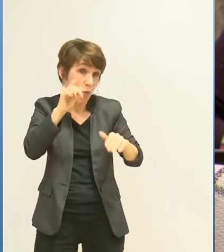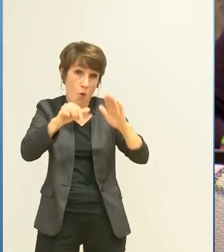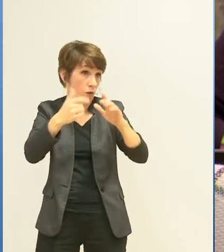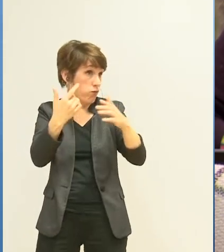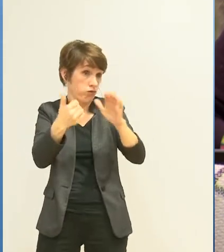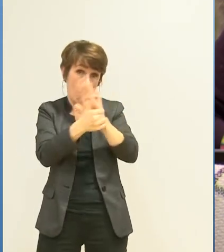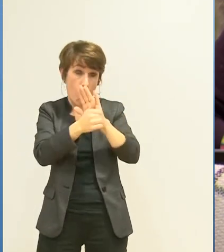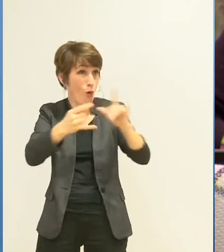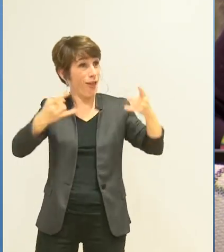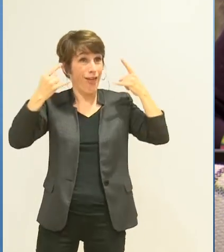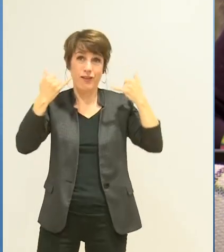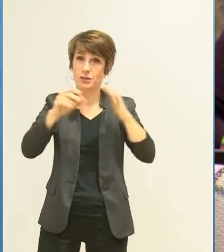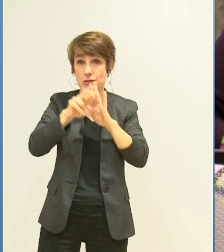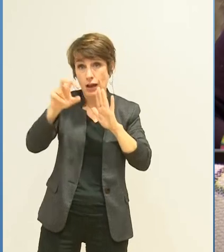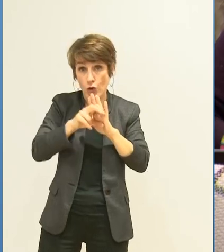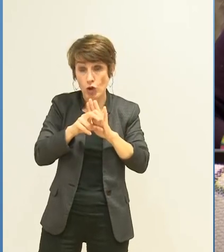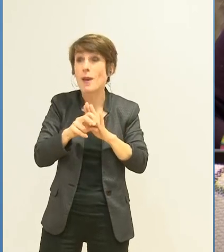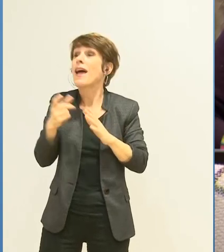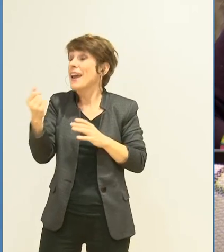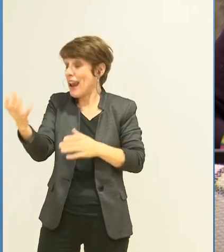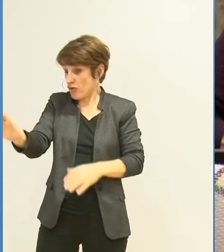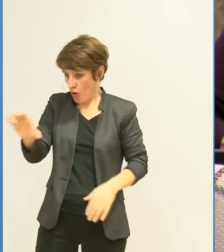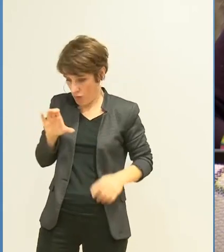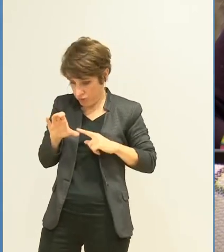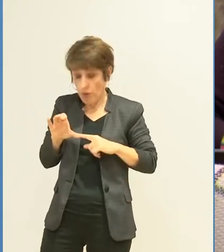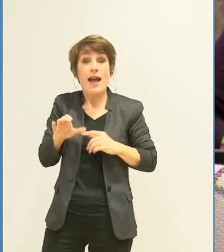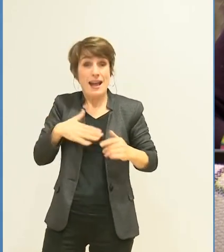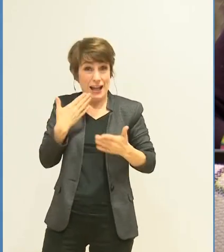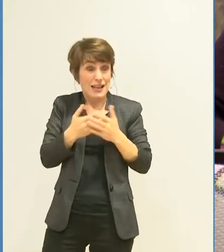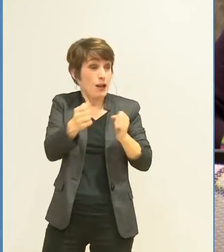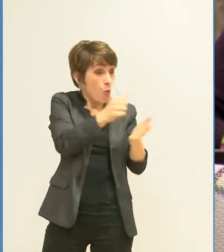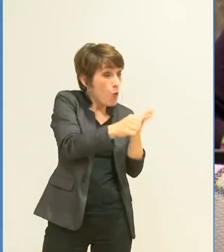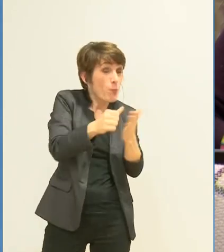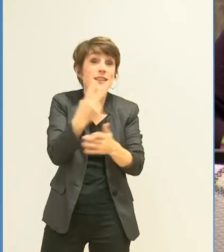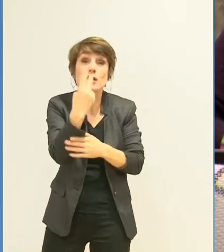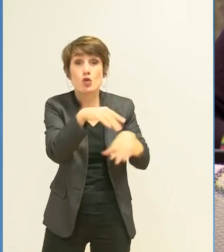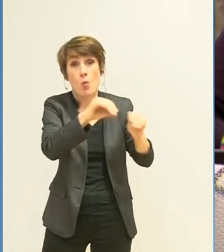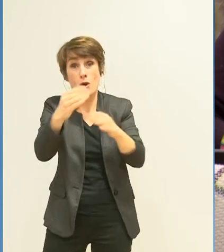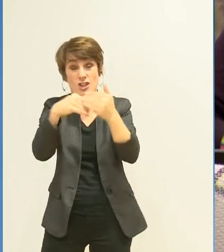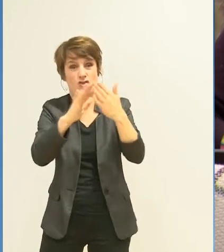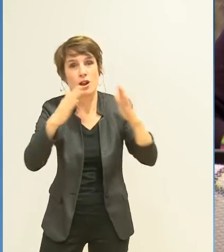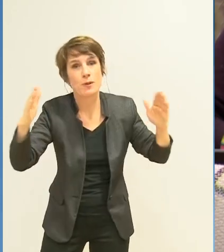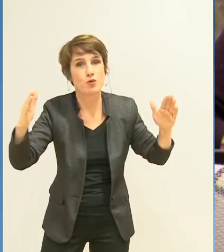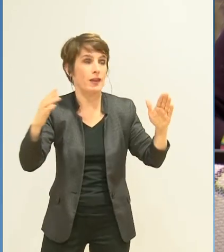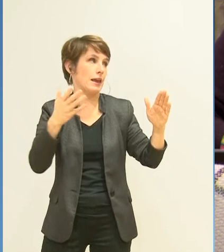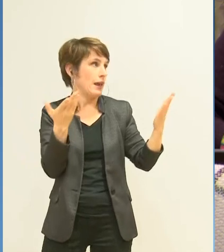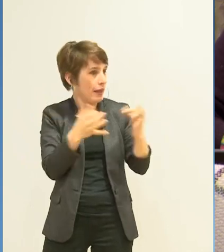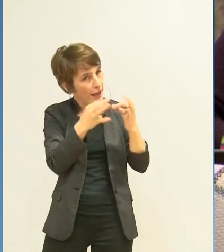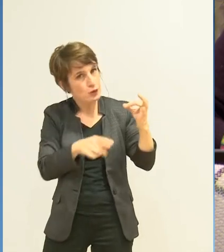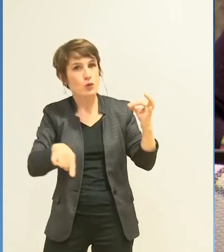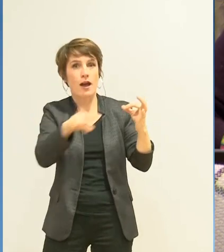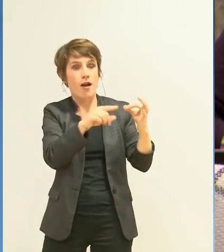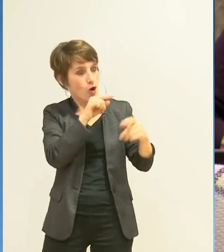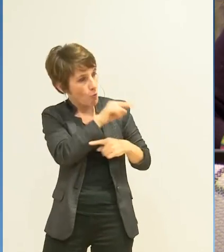et ça vous permettra de financer deux au moins deux postes de bibliothèques et de vous réconcilier avec ce milieu